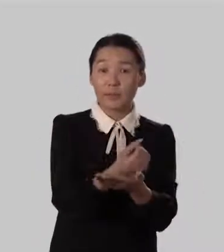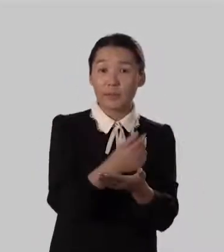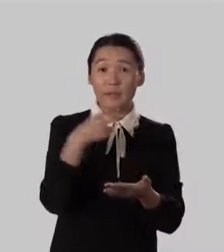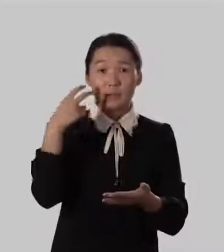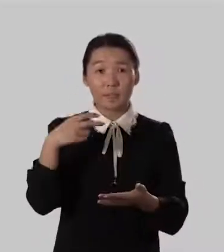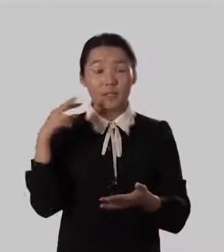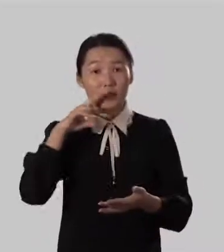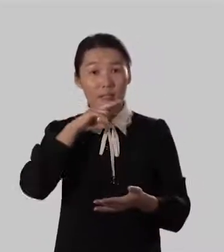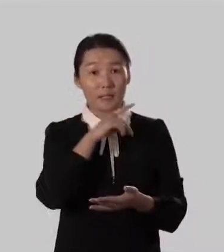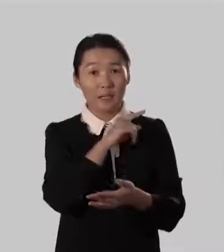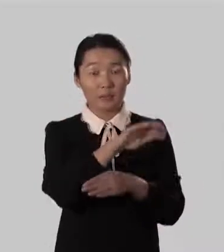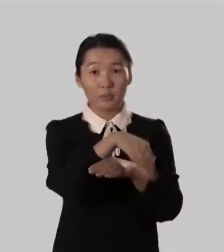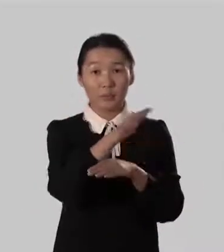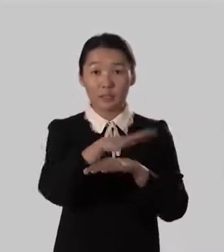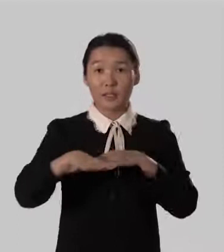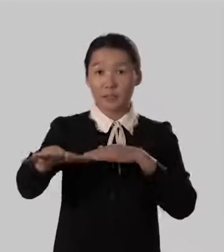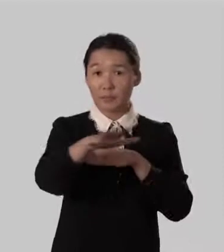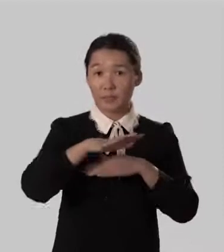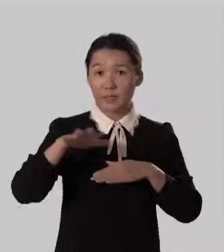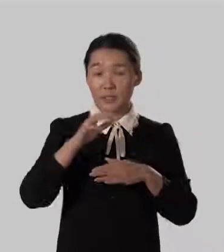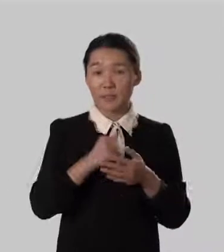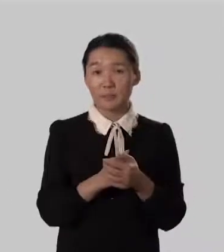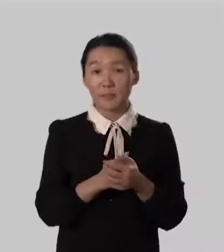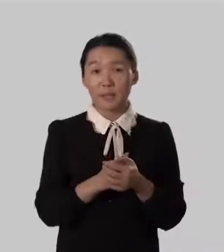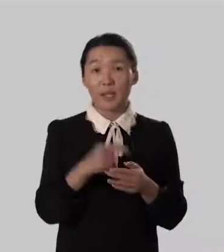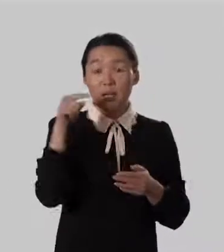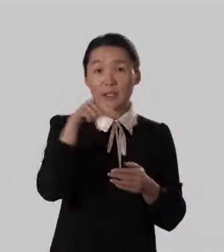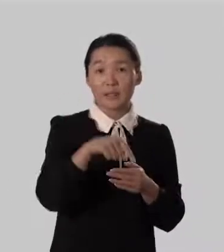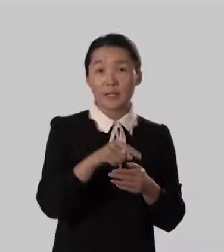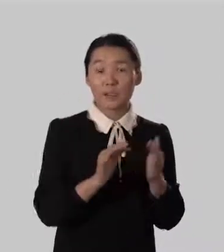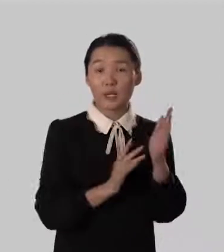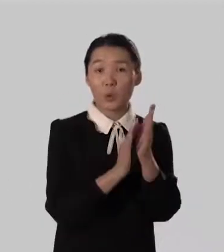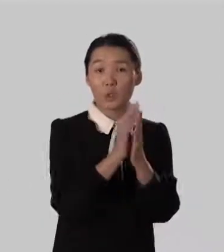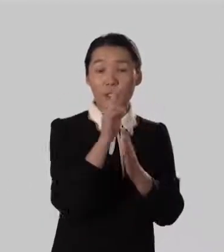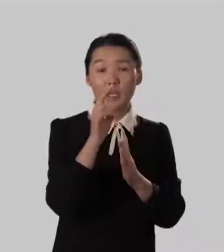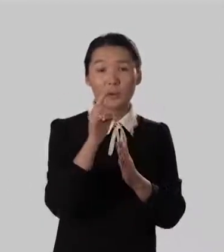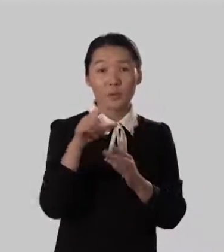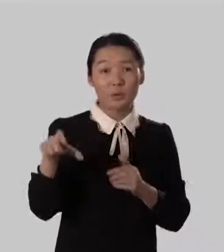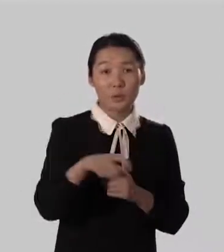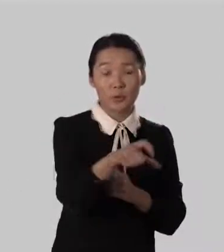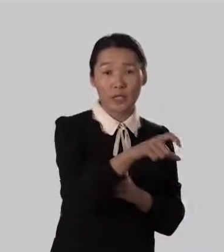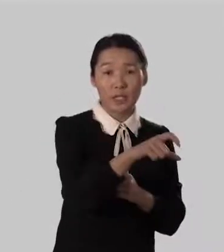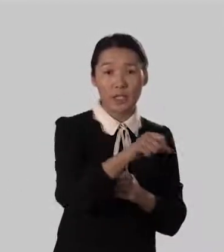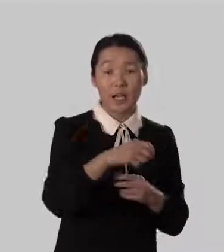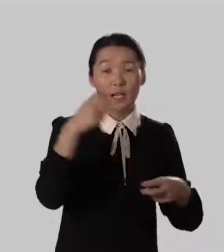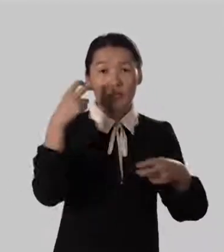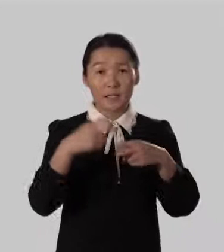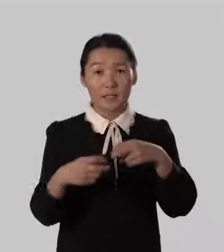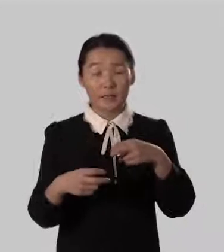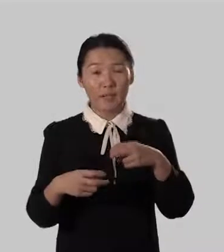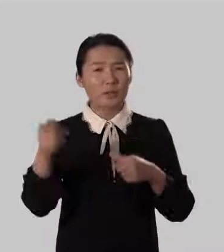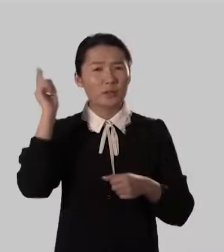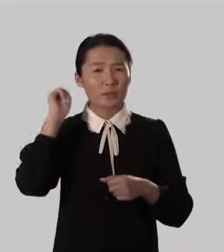вот и заброшенное место здесь заросший камышом ручей и развалено очень древний